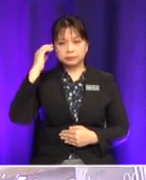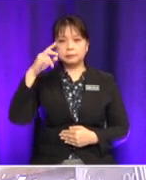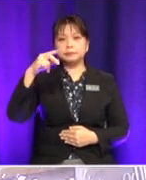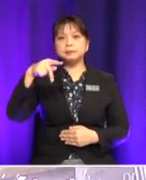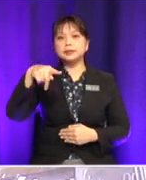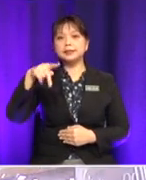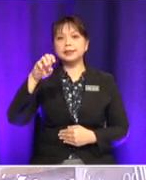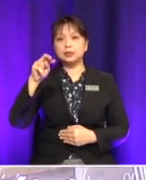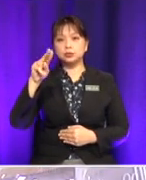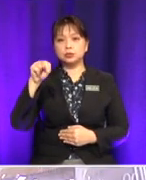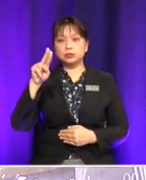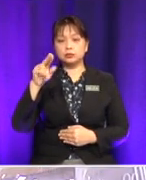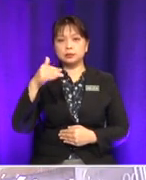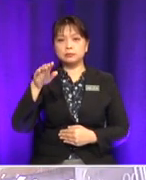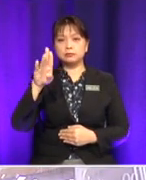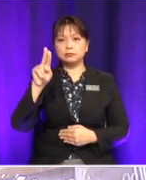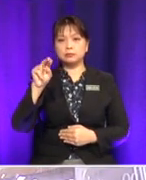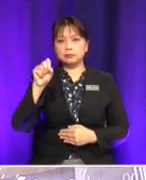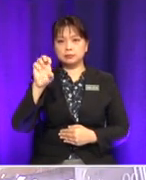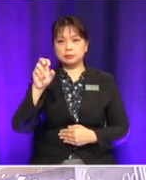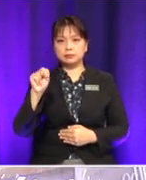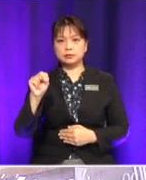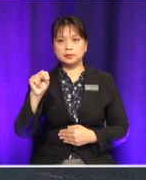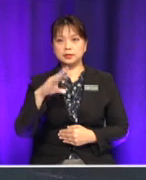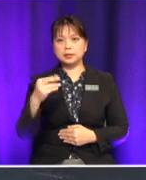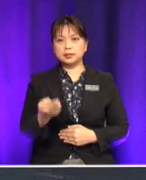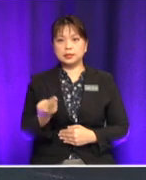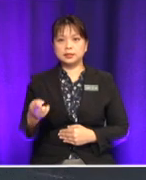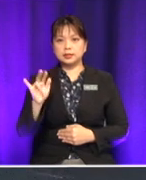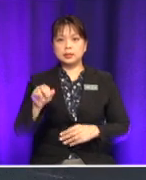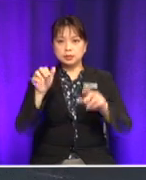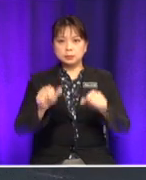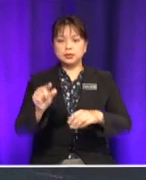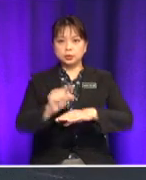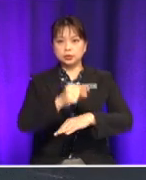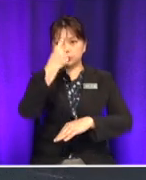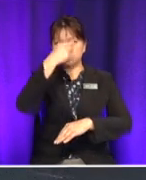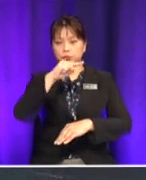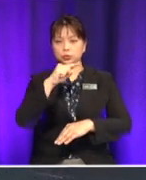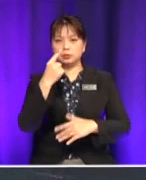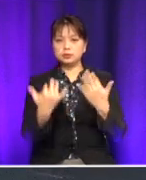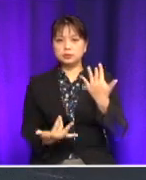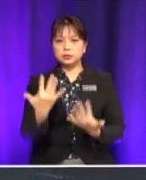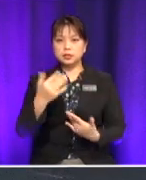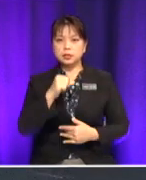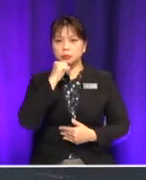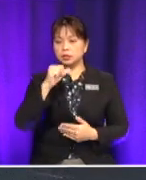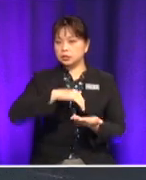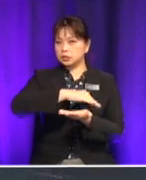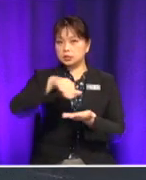Oke untuk pemanasan dan rada-radas yang boleh digunakan untuk pemanasan bukan semua